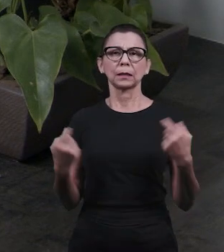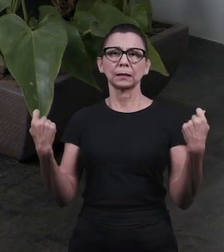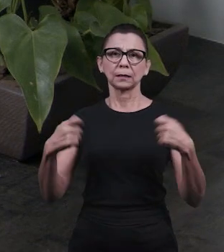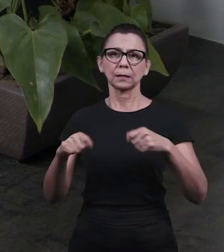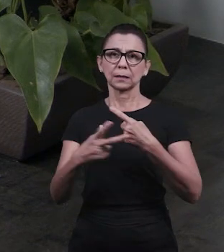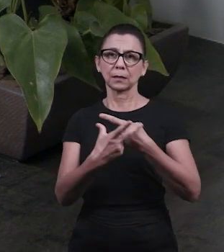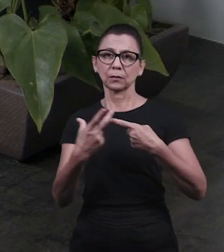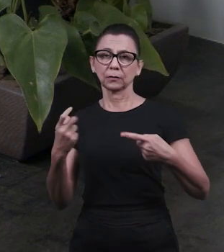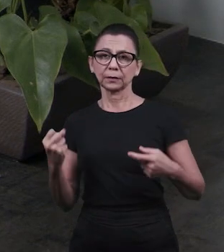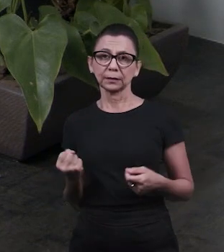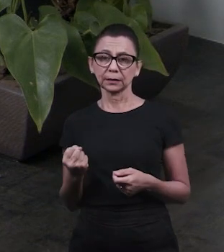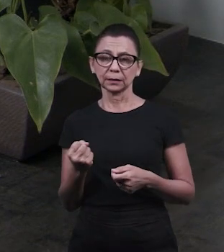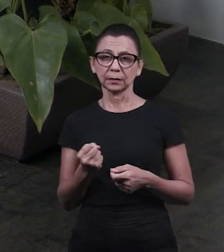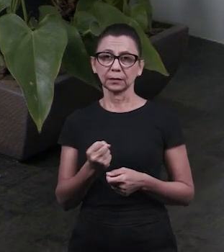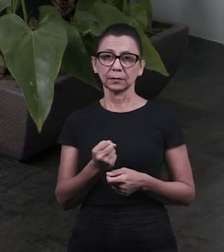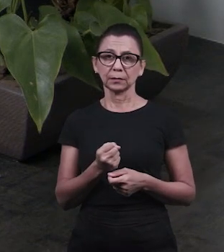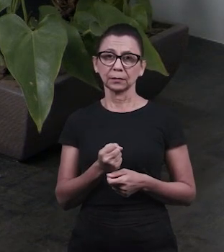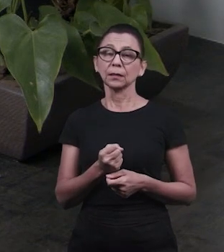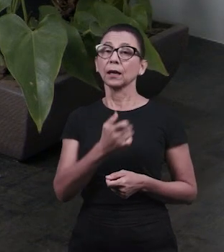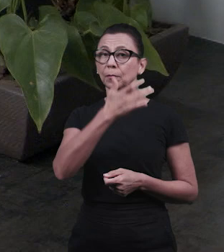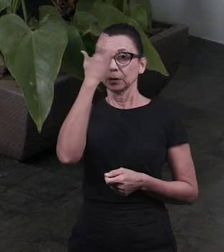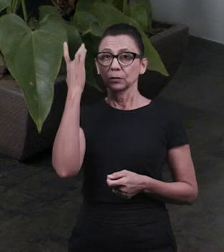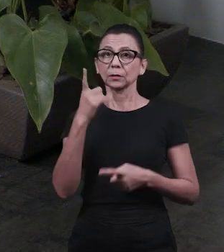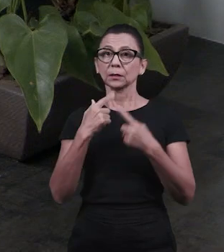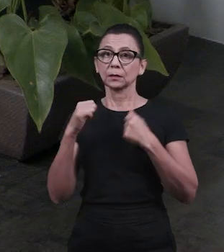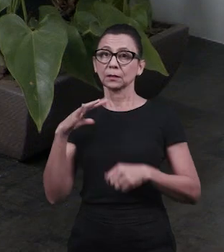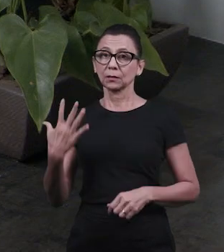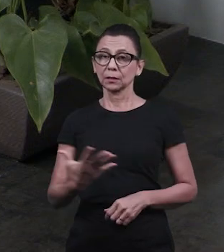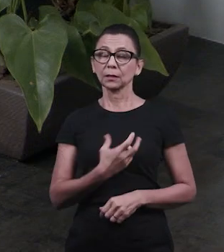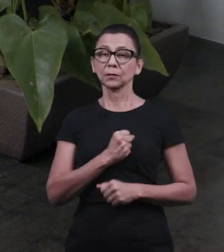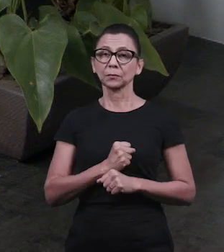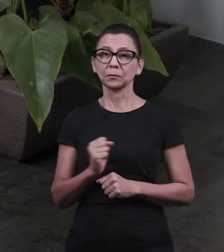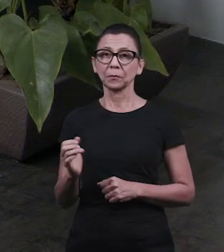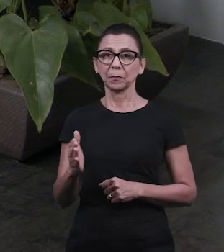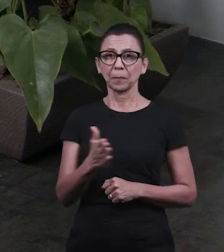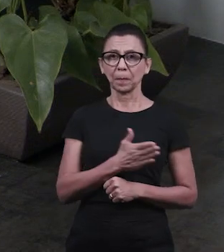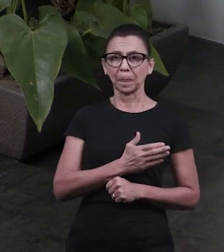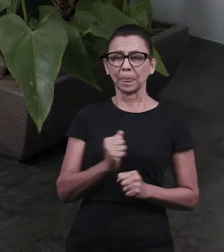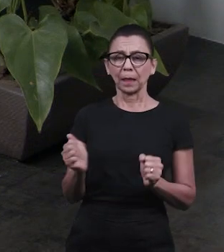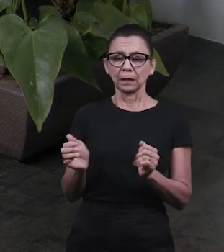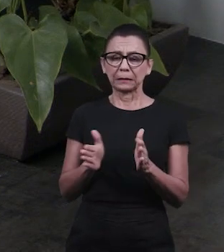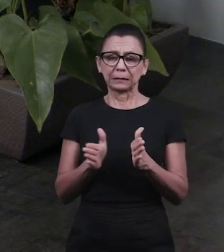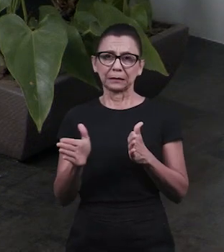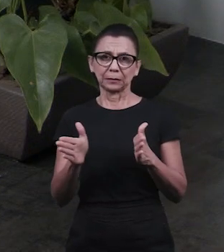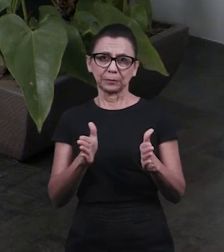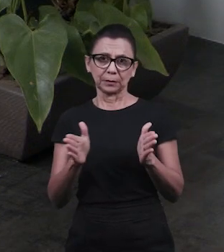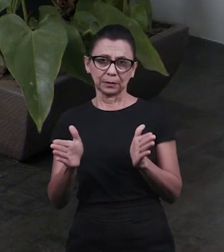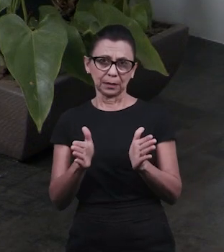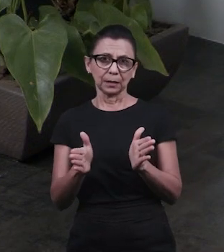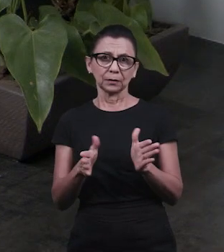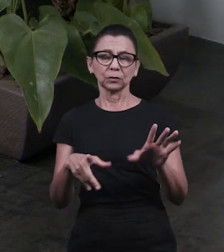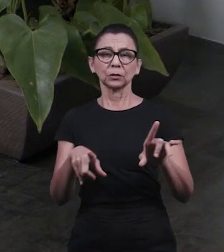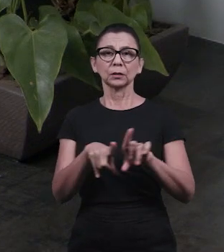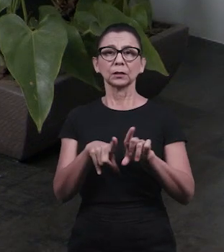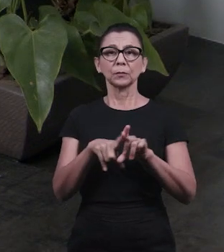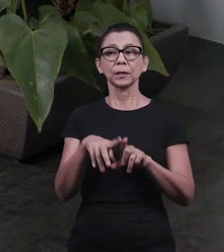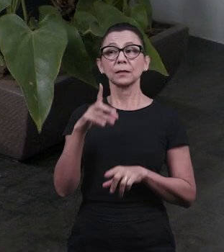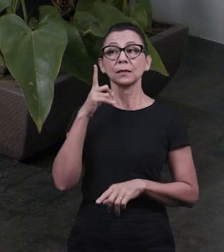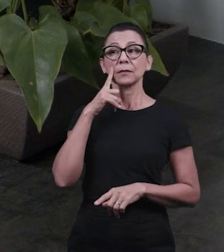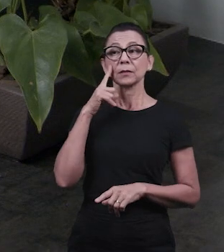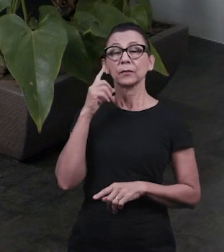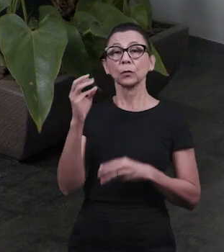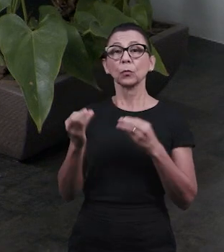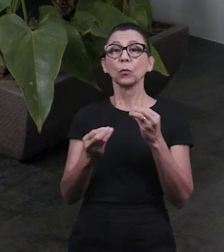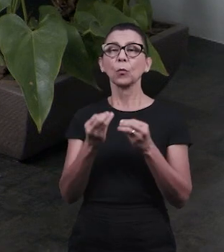какая позиция восстает и для тех, кто имеет наследовать спасение. В